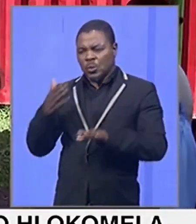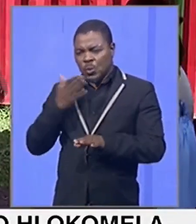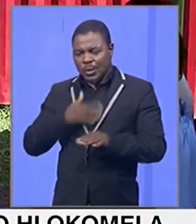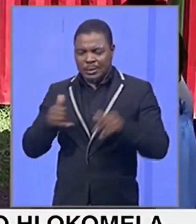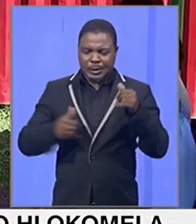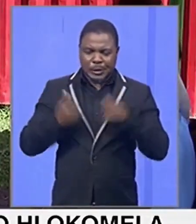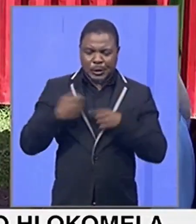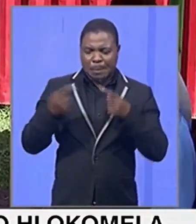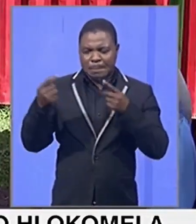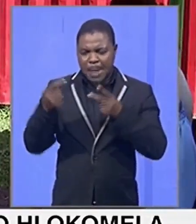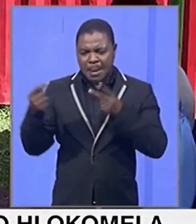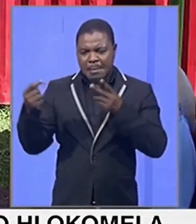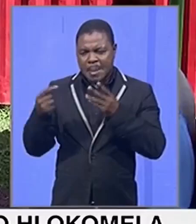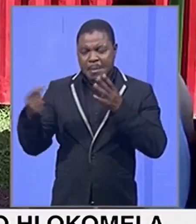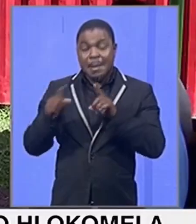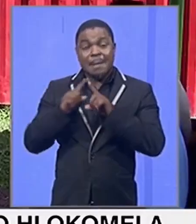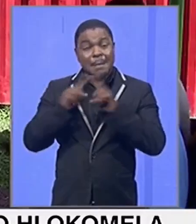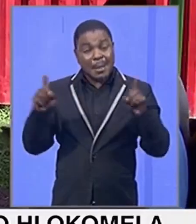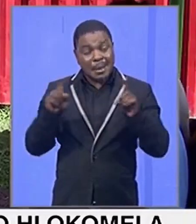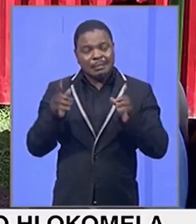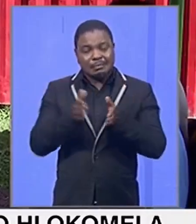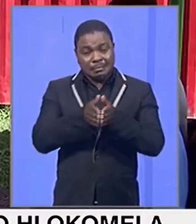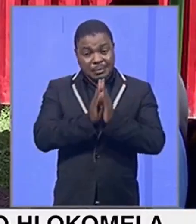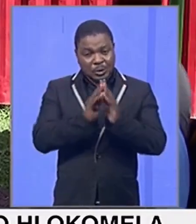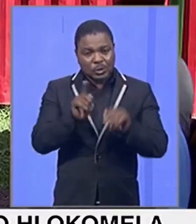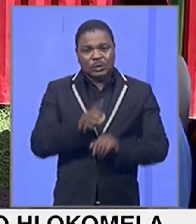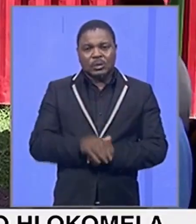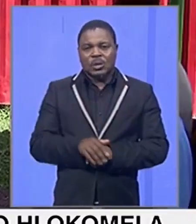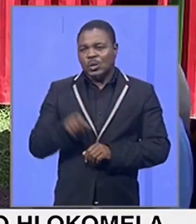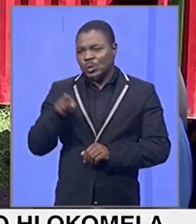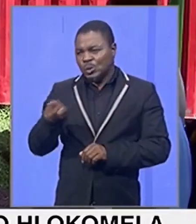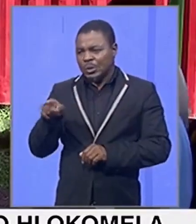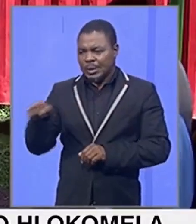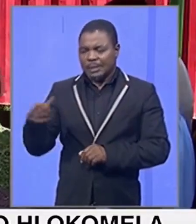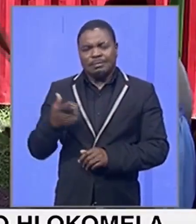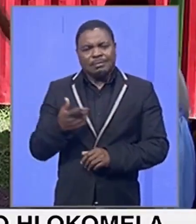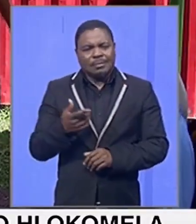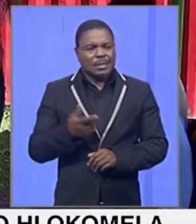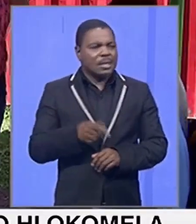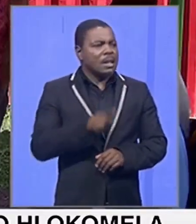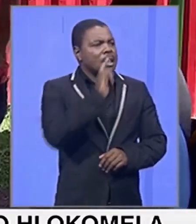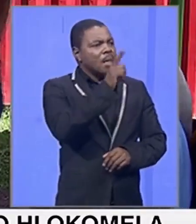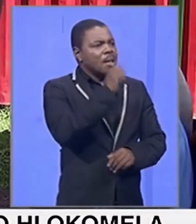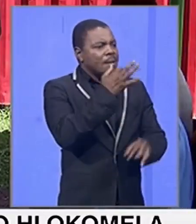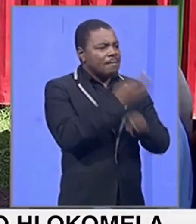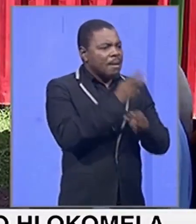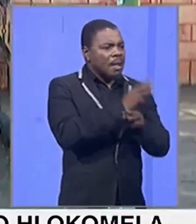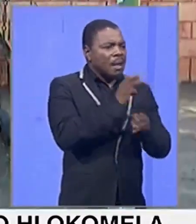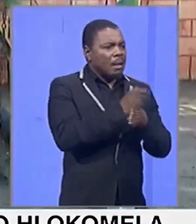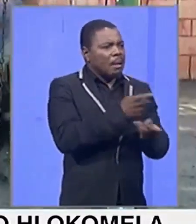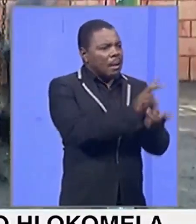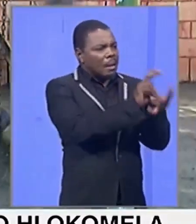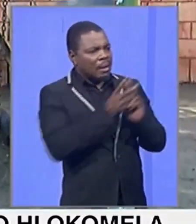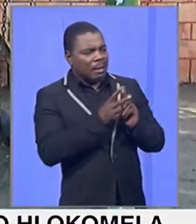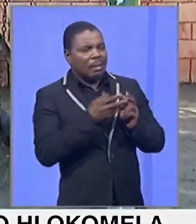sela, kgoeletšo ke gore ga go tlhokege go ba thabiša ka tsela yeo batswadi ba ka ikhumana go ba le ka gare ga dikoloto.